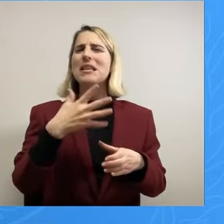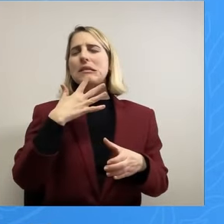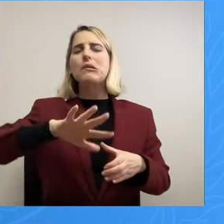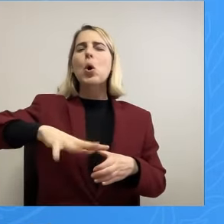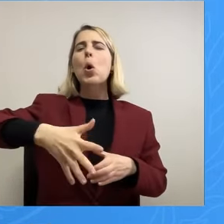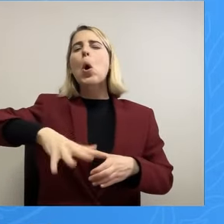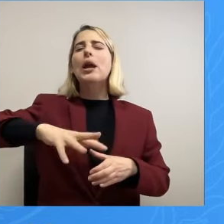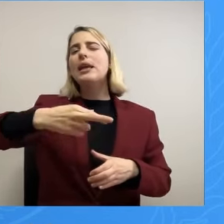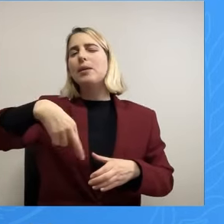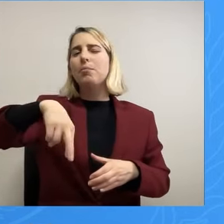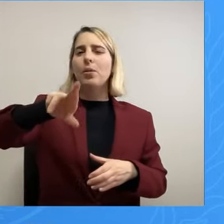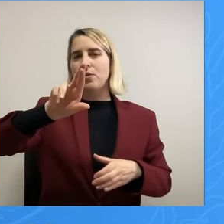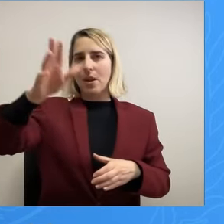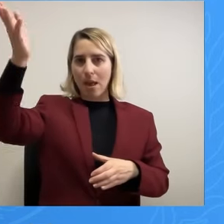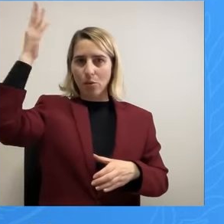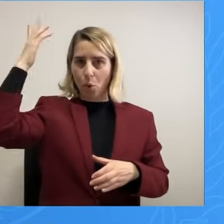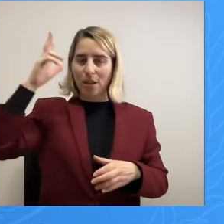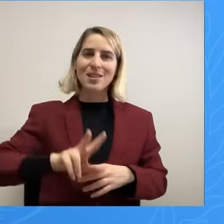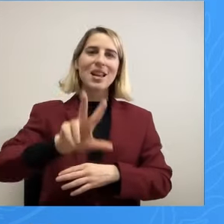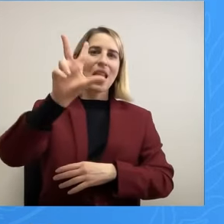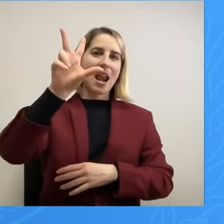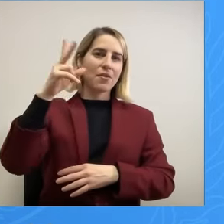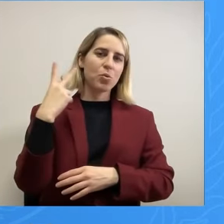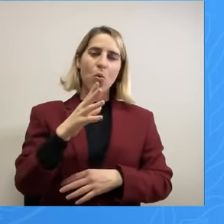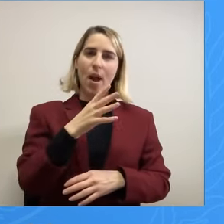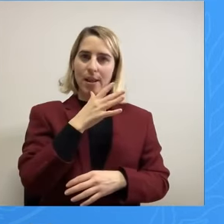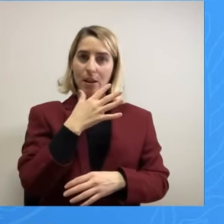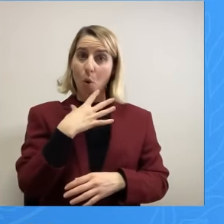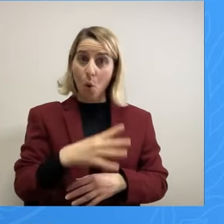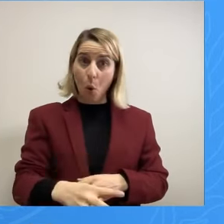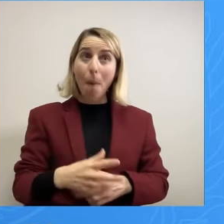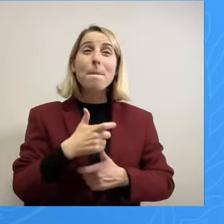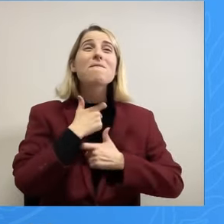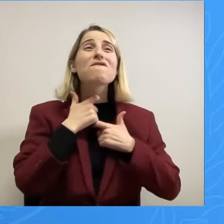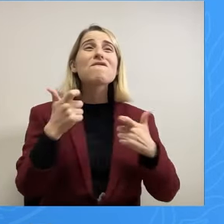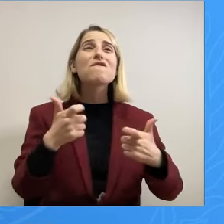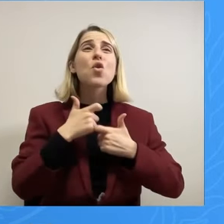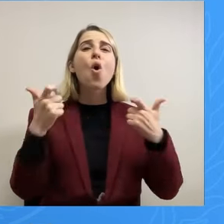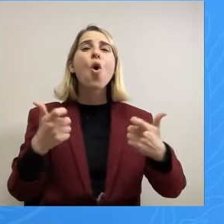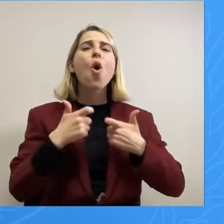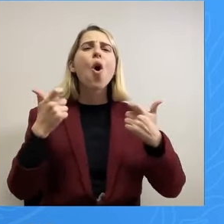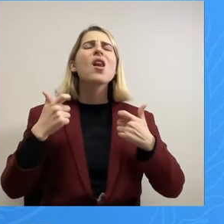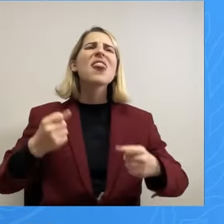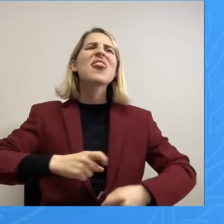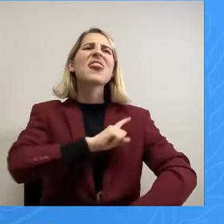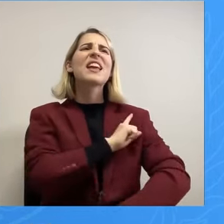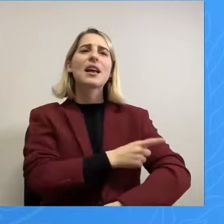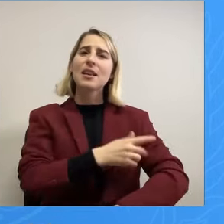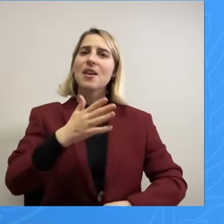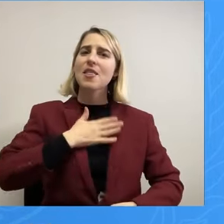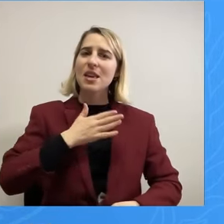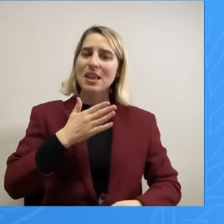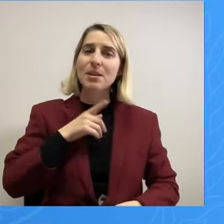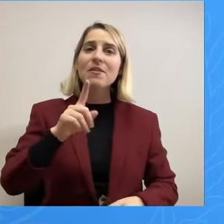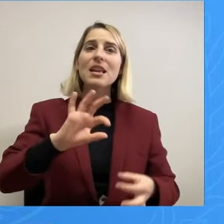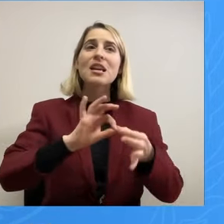πλειοψηφία στη Συνέλευση του Ερασιτέχνη. Γιατί ήταν ισχυρή η φωνή και η παλιότερη φωνή και η δικιά μας, η ιστορική